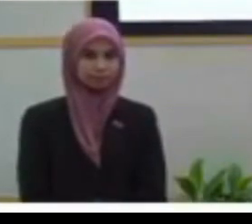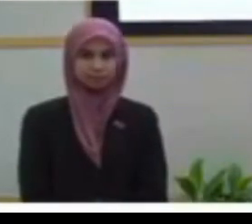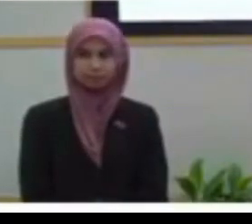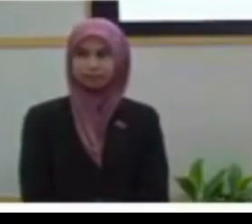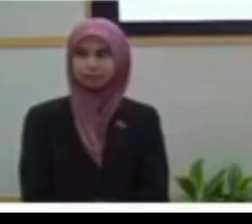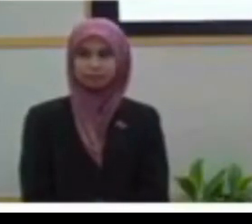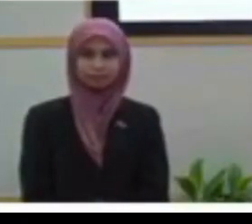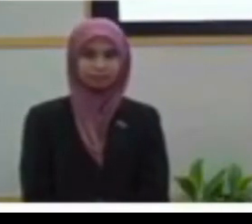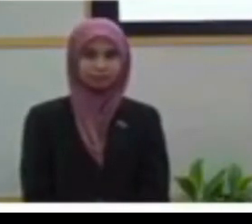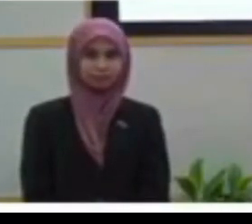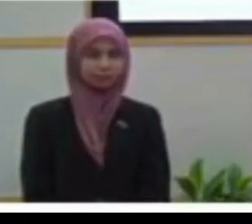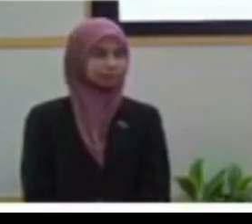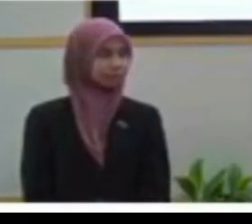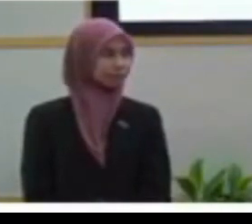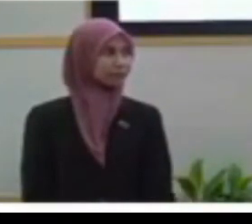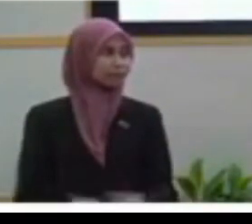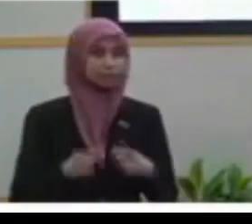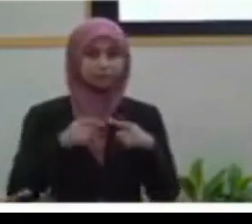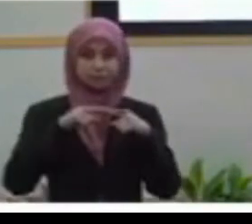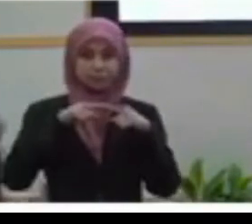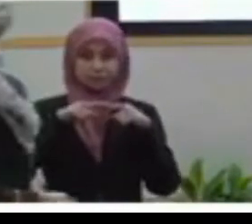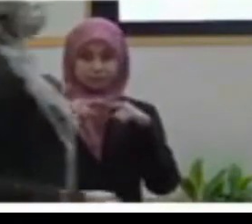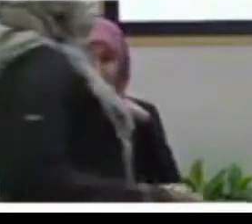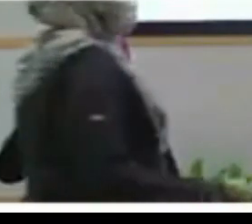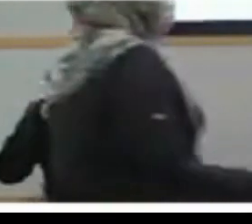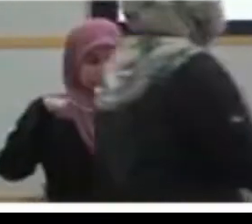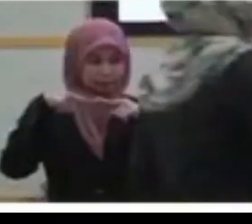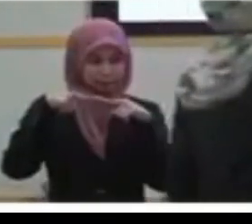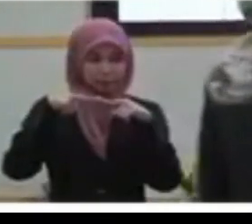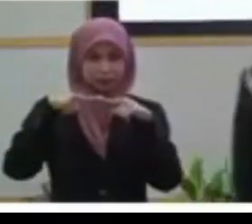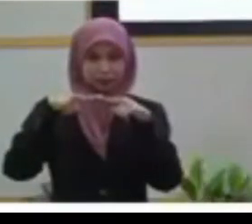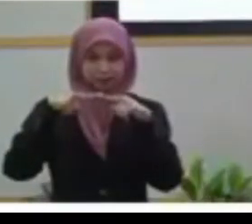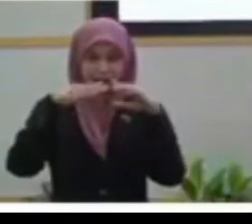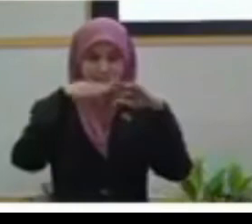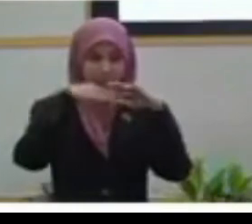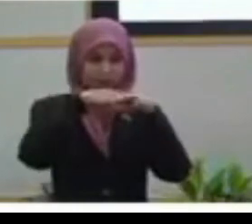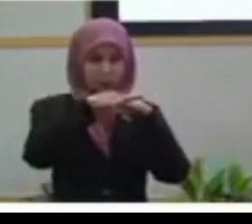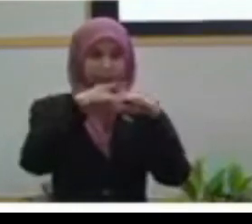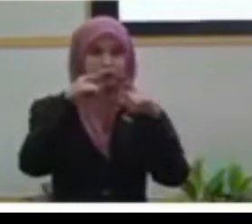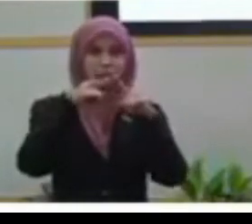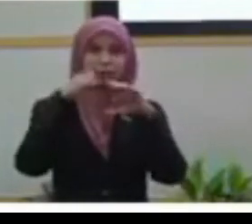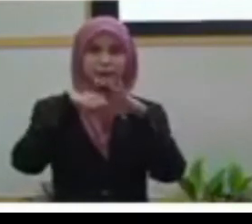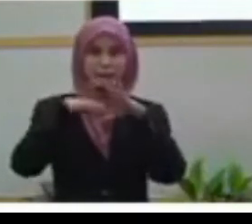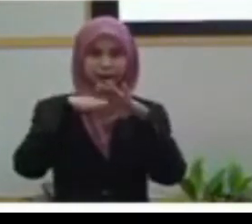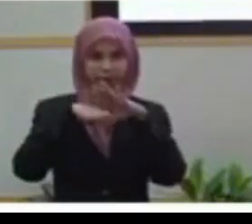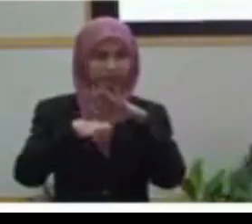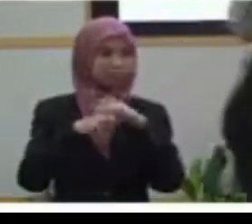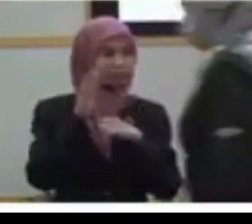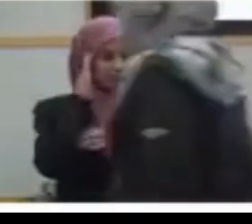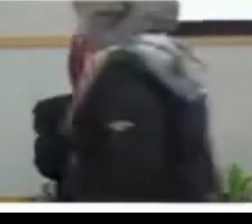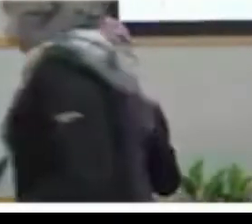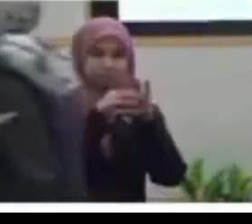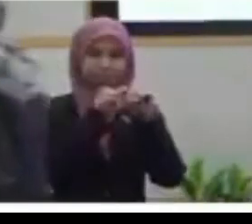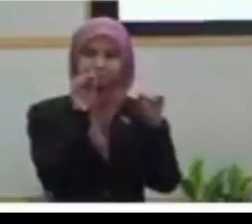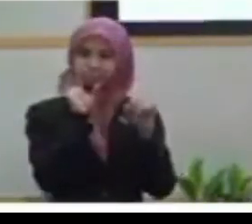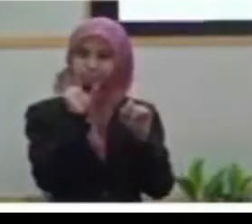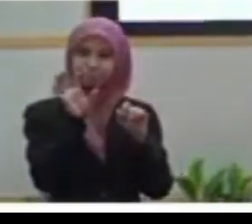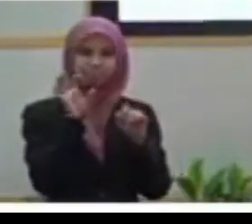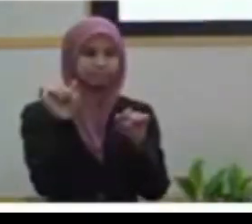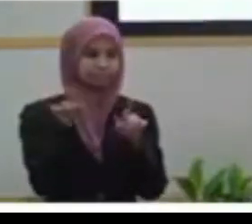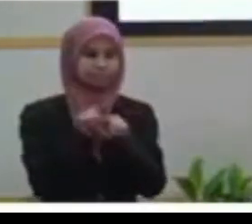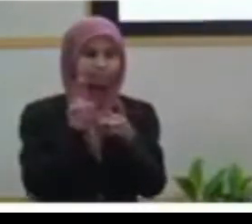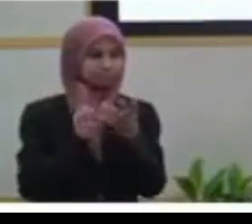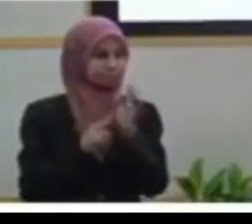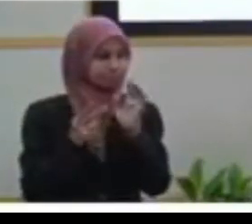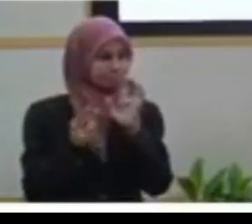Dia apabila dihantar dekat email, dia akan keluar macam ni. Dia kena lepas